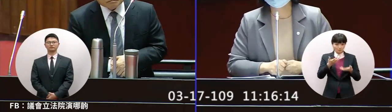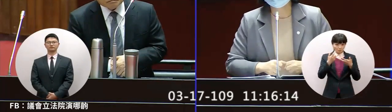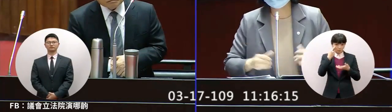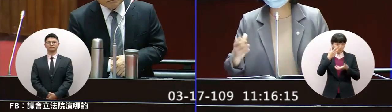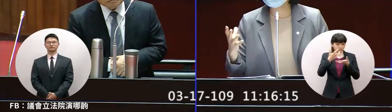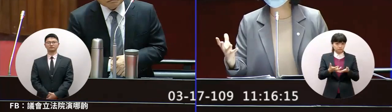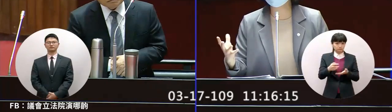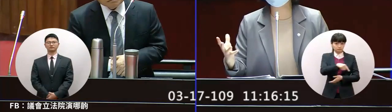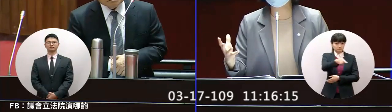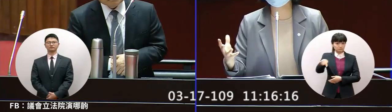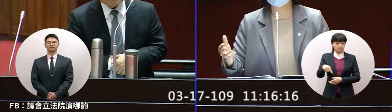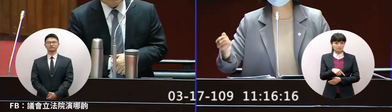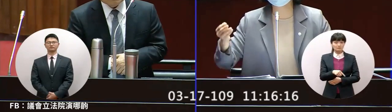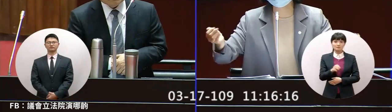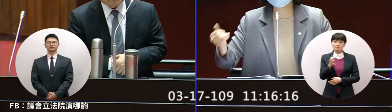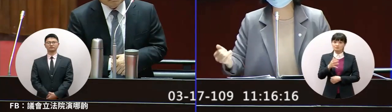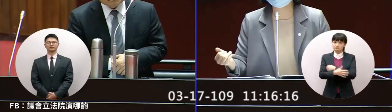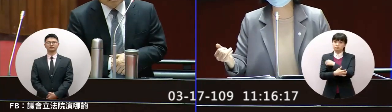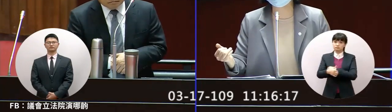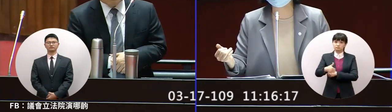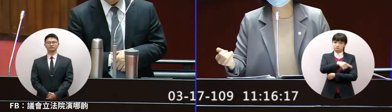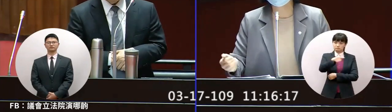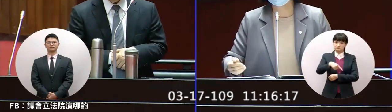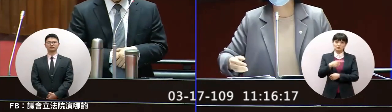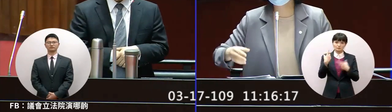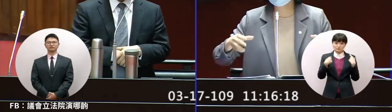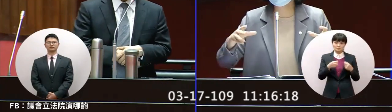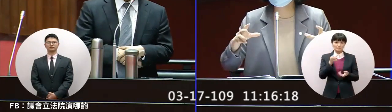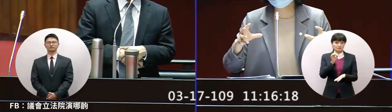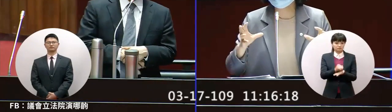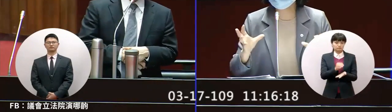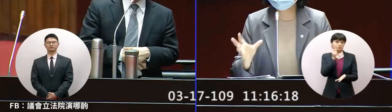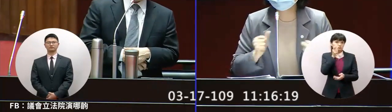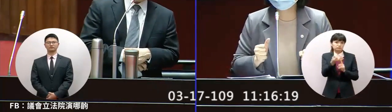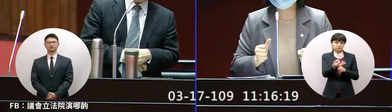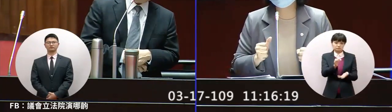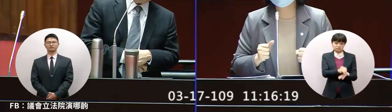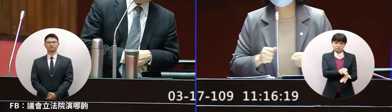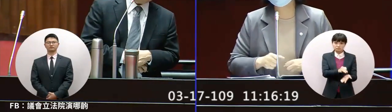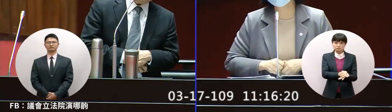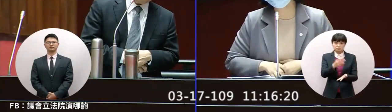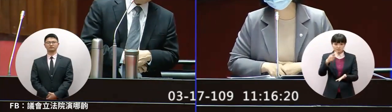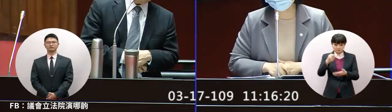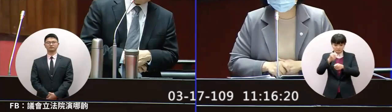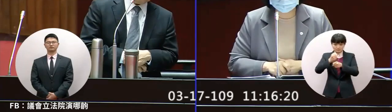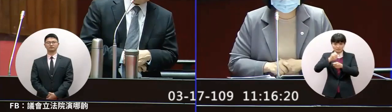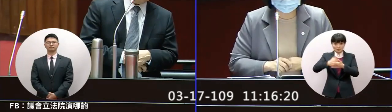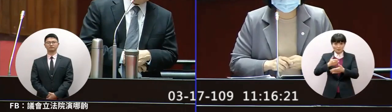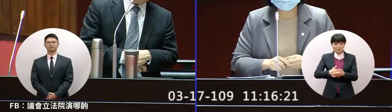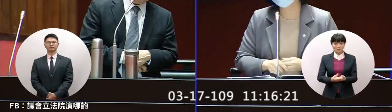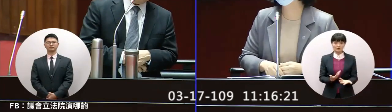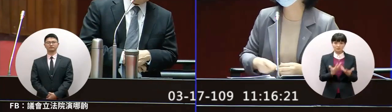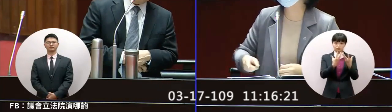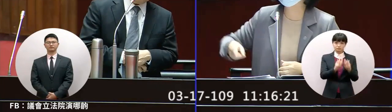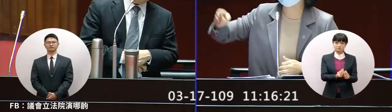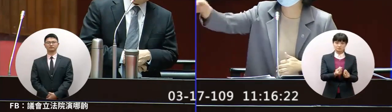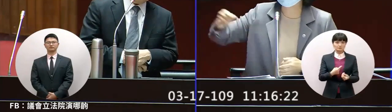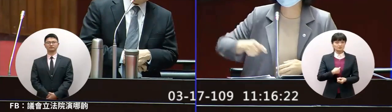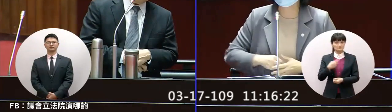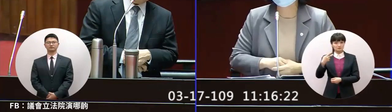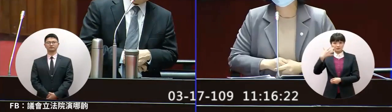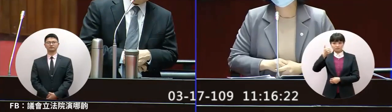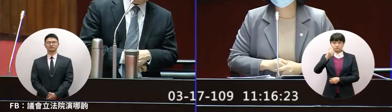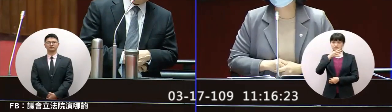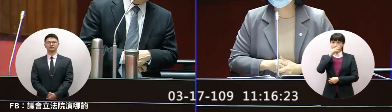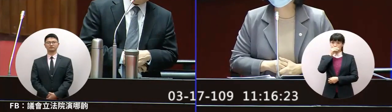一群人，因为他是最弱势，他本来薪水就没管啊，这样呢叫他减了更不敢通报，咱总不能说你自己去跟